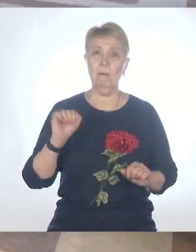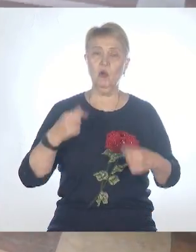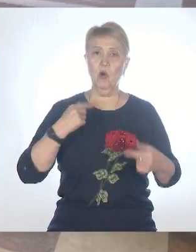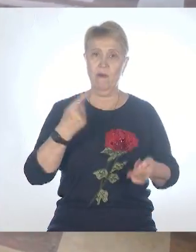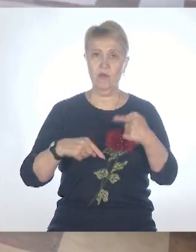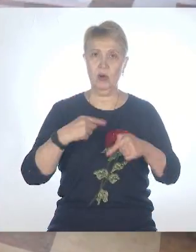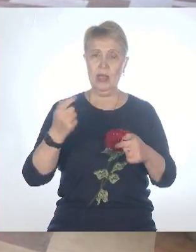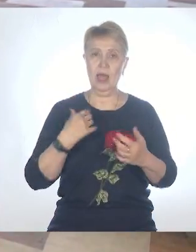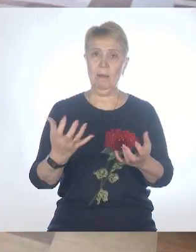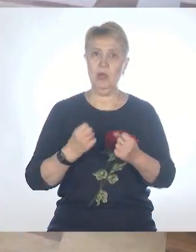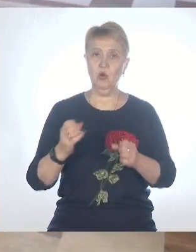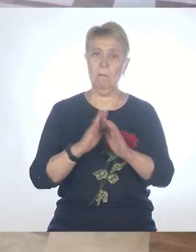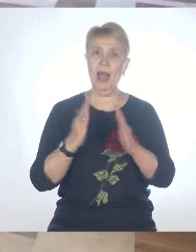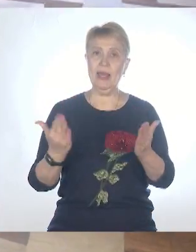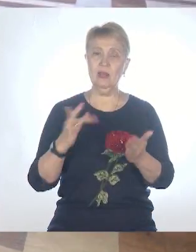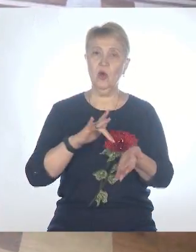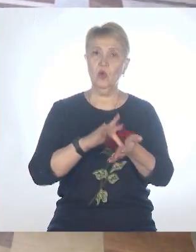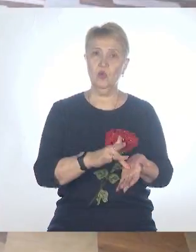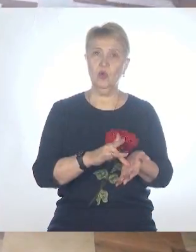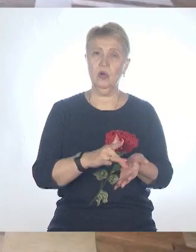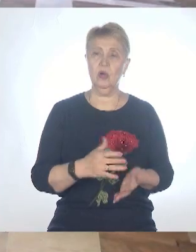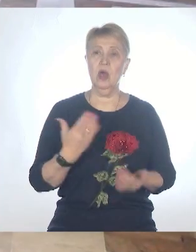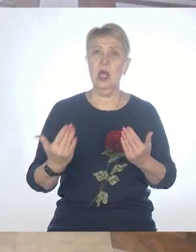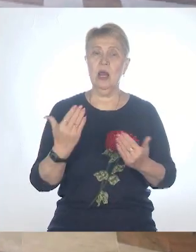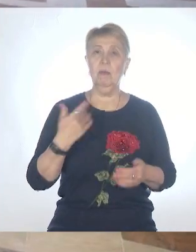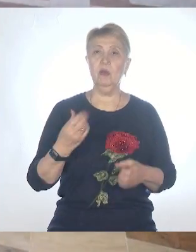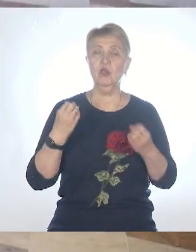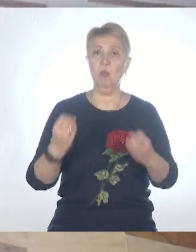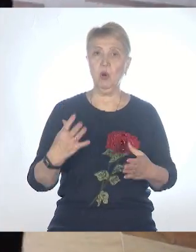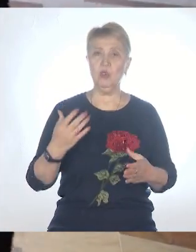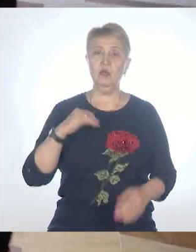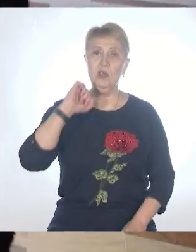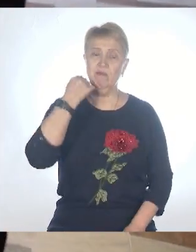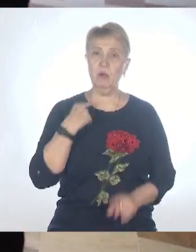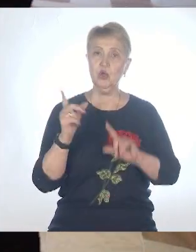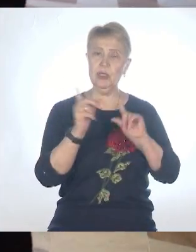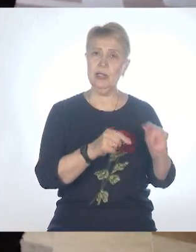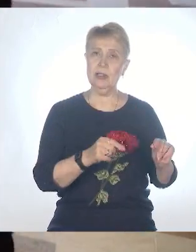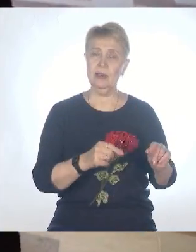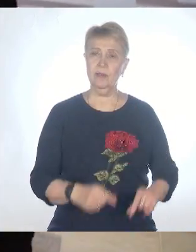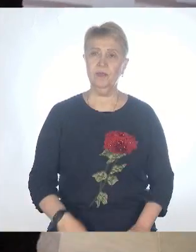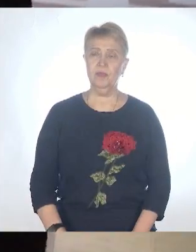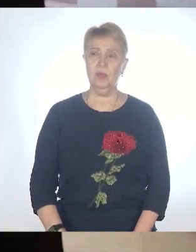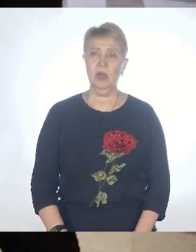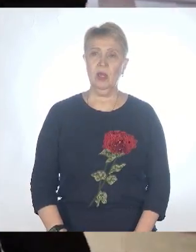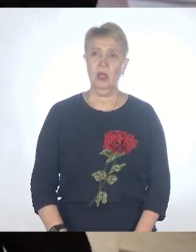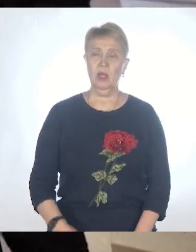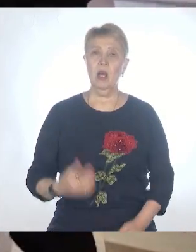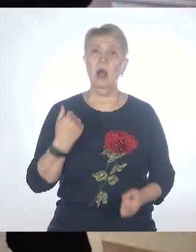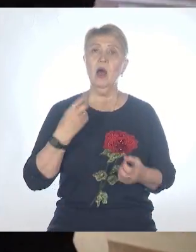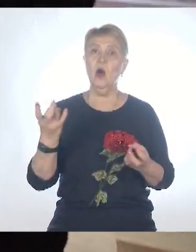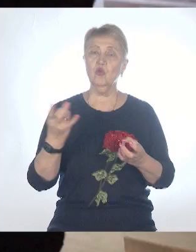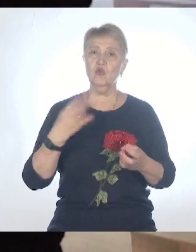беру турпакет, либо я просто съездила, а вот к бабушке в деревню, не знаю. Должен быть, да, либо тур,